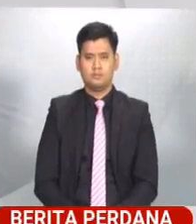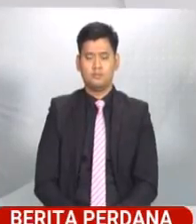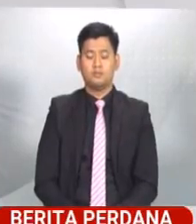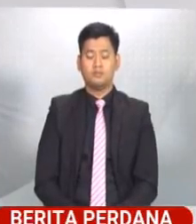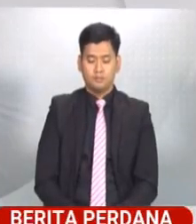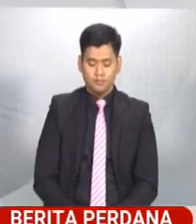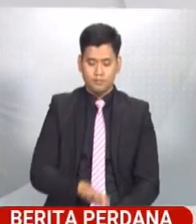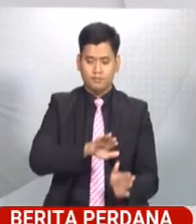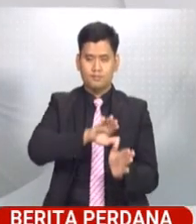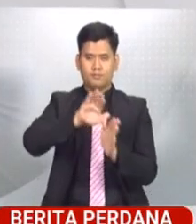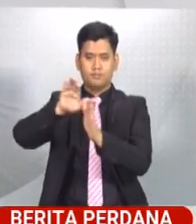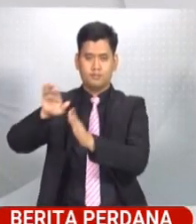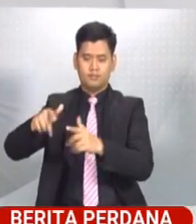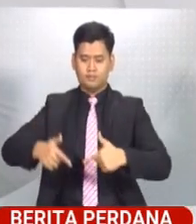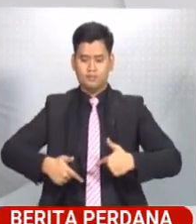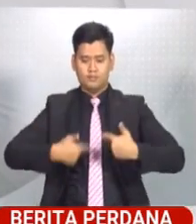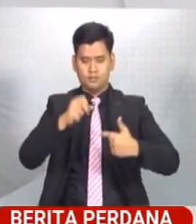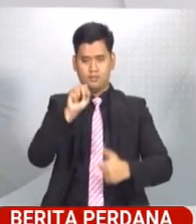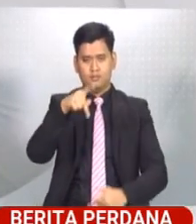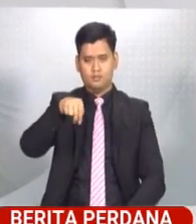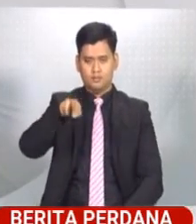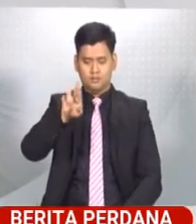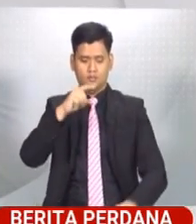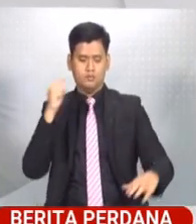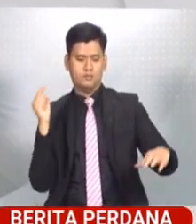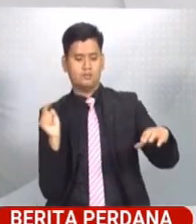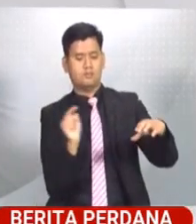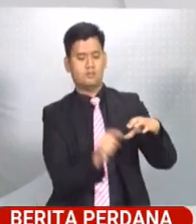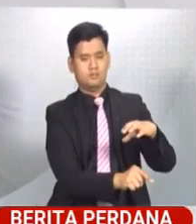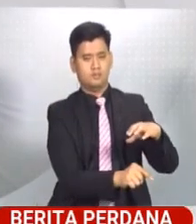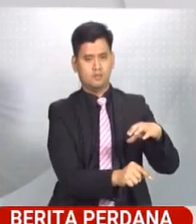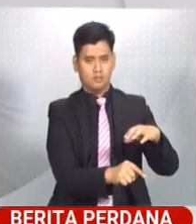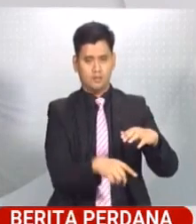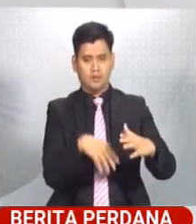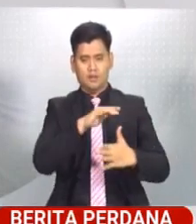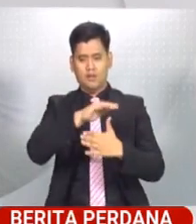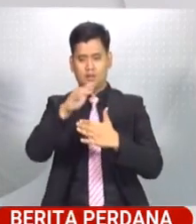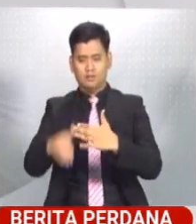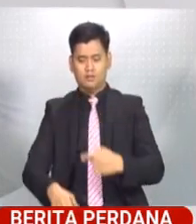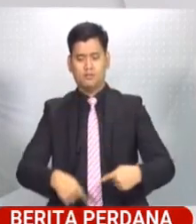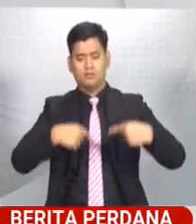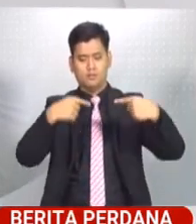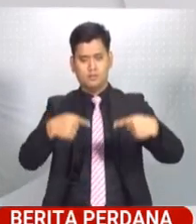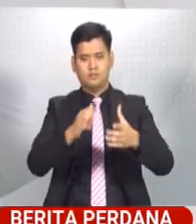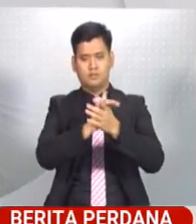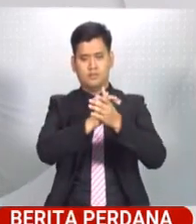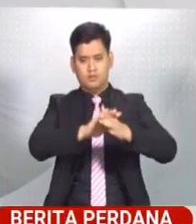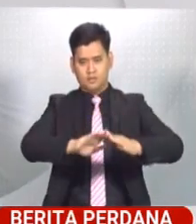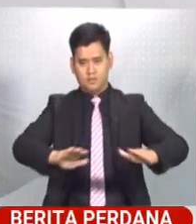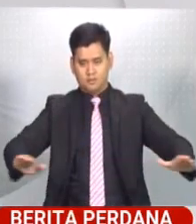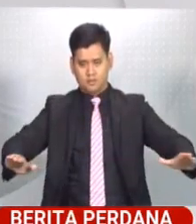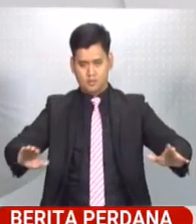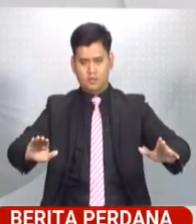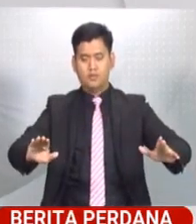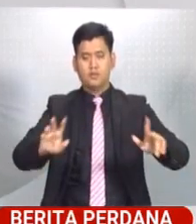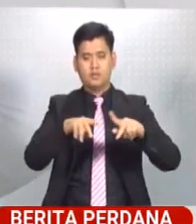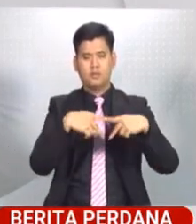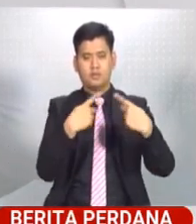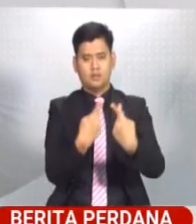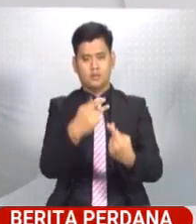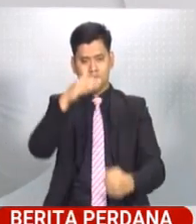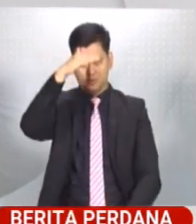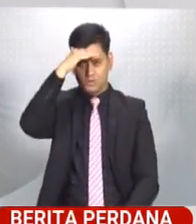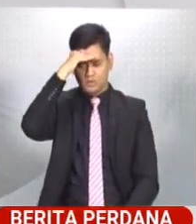Kita balik ke saingan Liga Super 2020. Jaringan penalti Diego Luis Santo pada babak akhir perlawanan menyelamatkan maruah kelab Johor Darul Azim